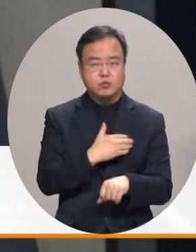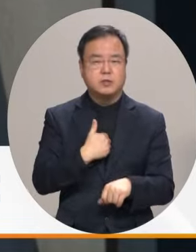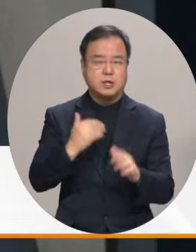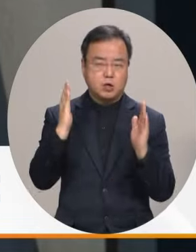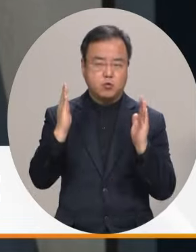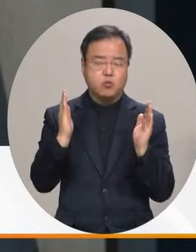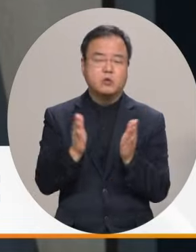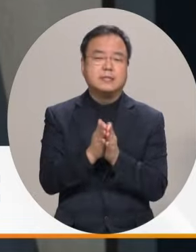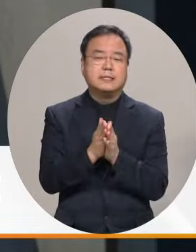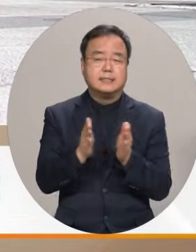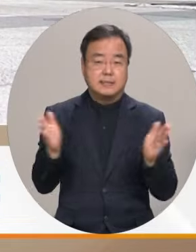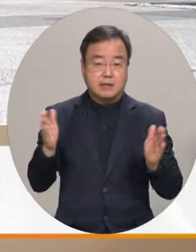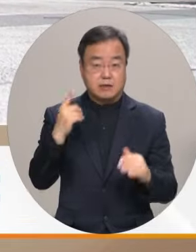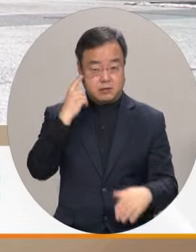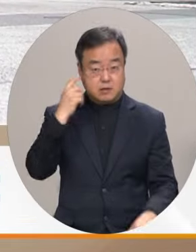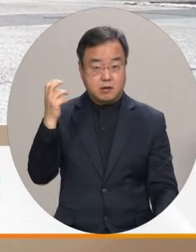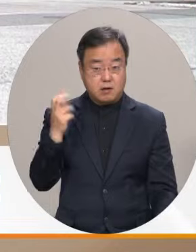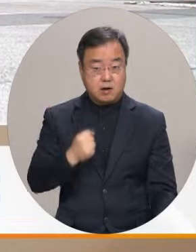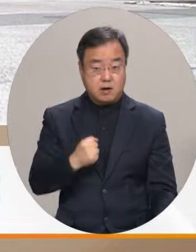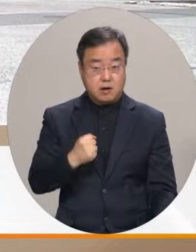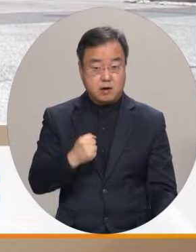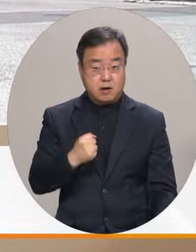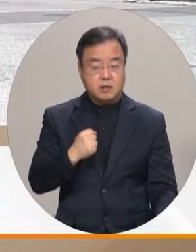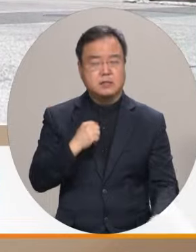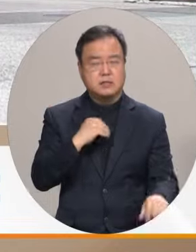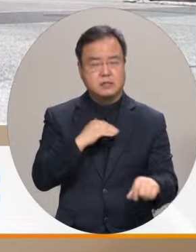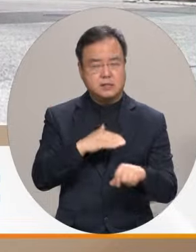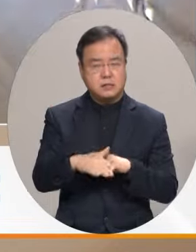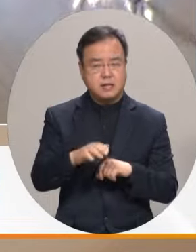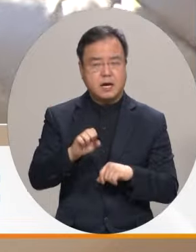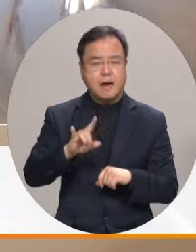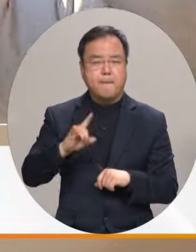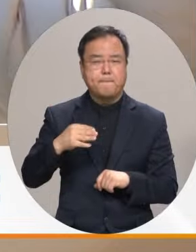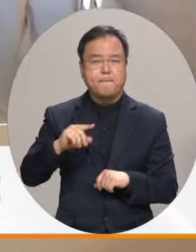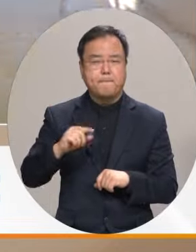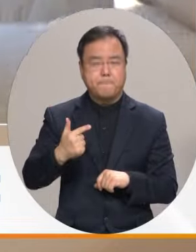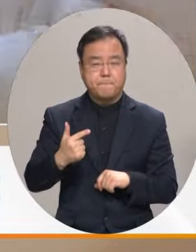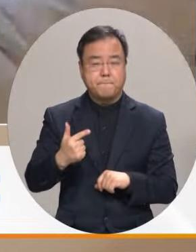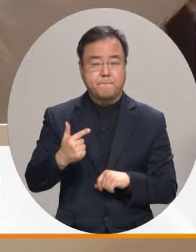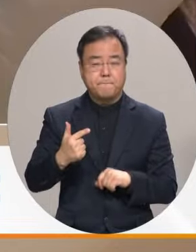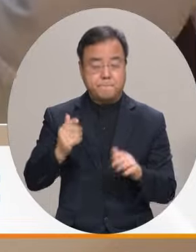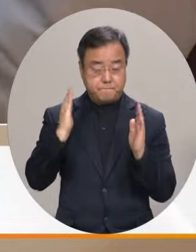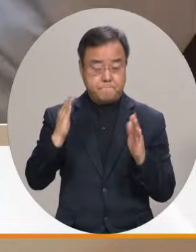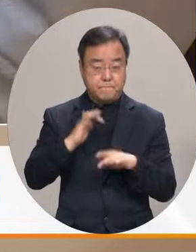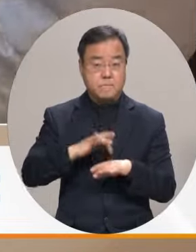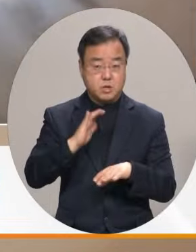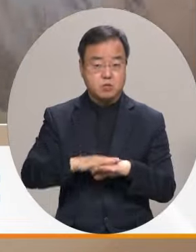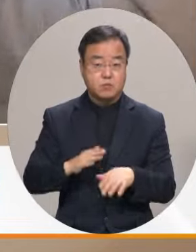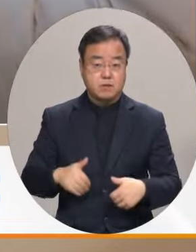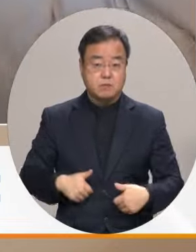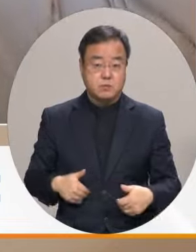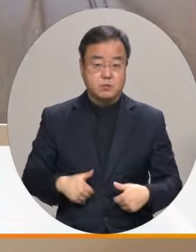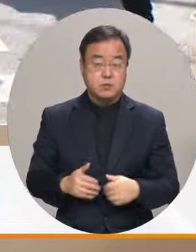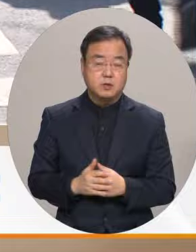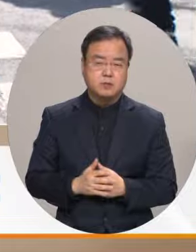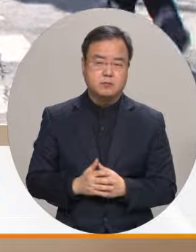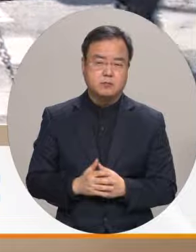시작한다고 하는 완전히 패턴화 되어져 있는 학습을 끌고 가야만 합니다 결국은 어느 정도